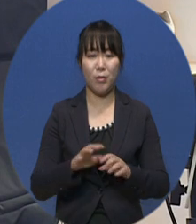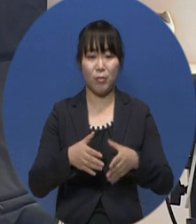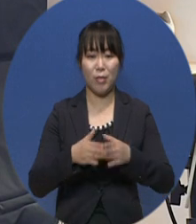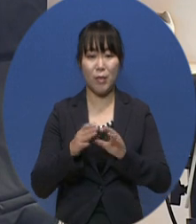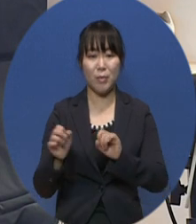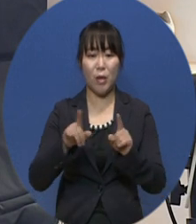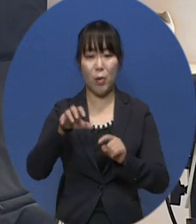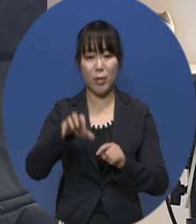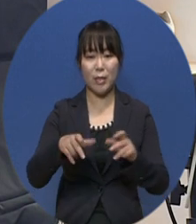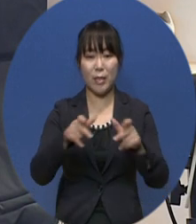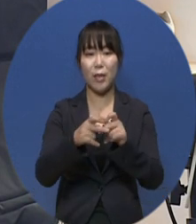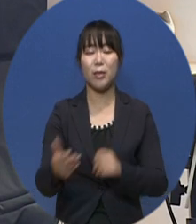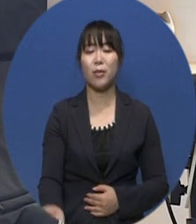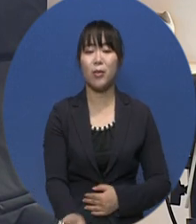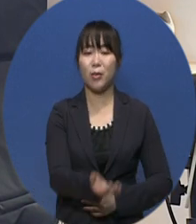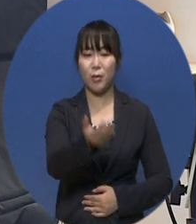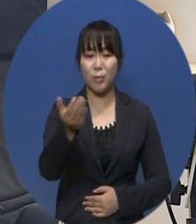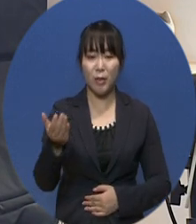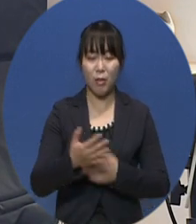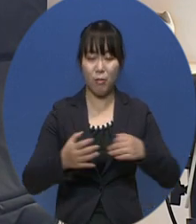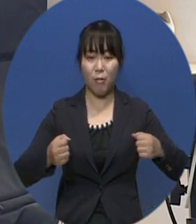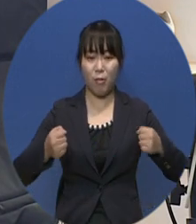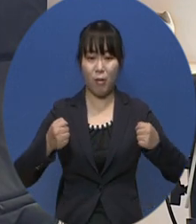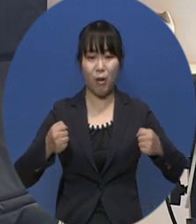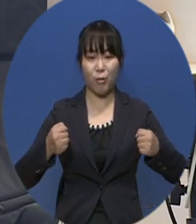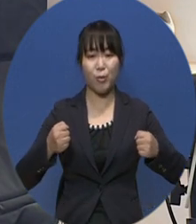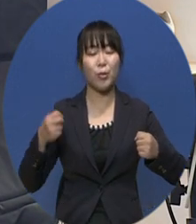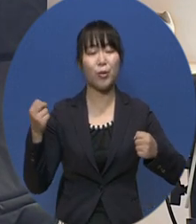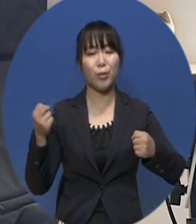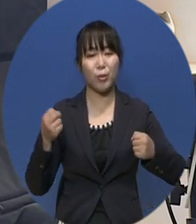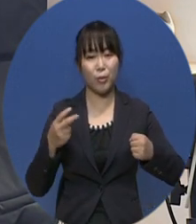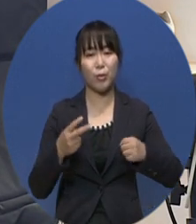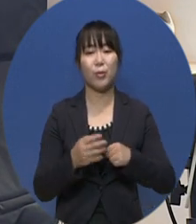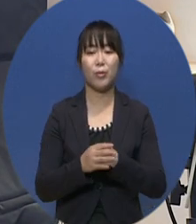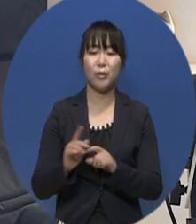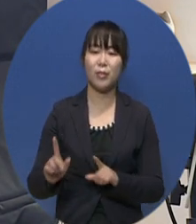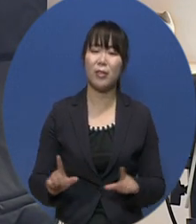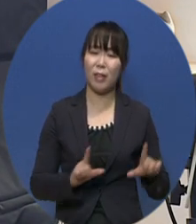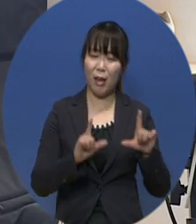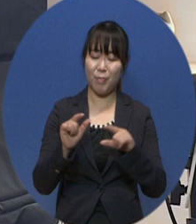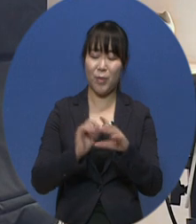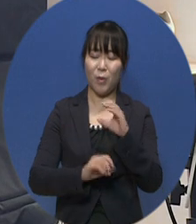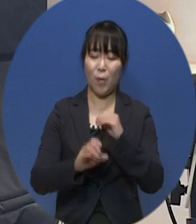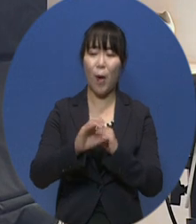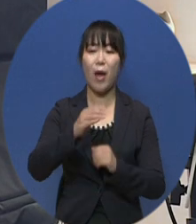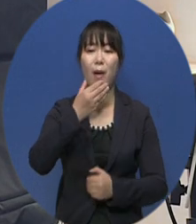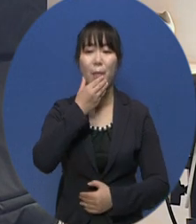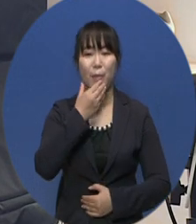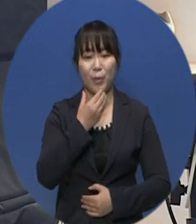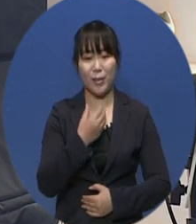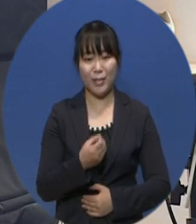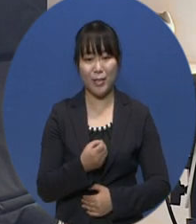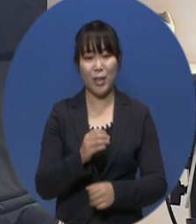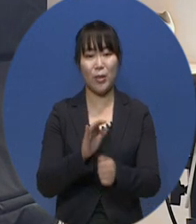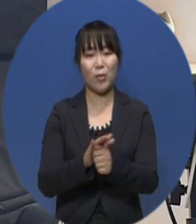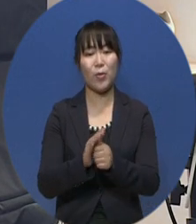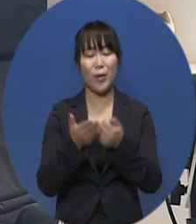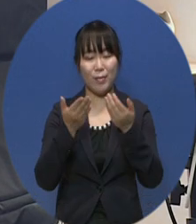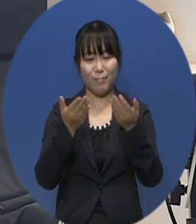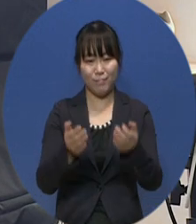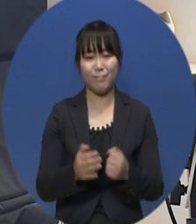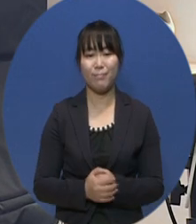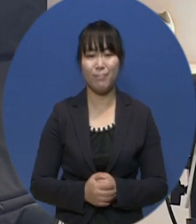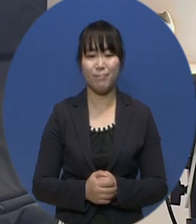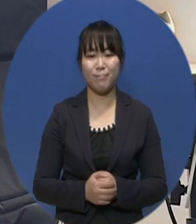국립재활원이 장애인 여러분들이 건강도 잘 챙기실 수 있도록 또 삶도 더 행복해질 수 있도록 도와드리도록